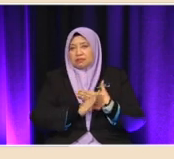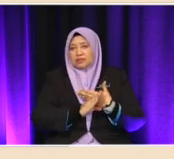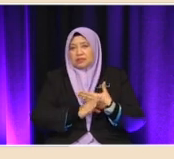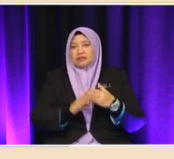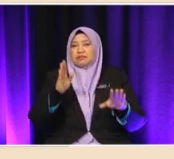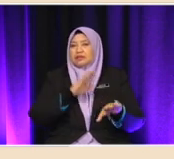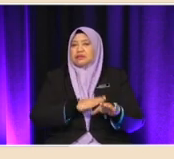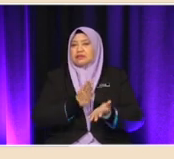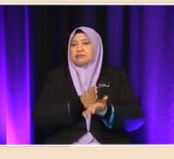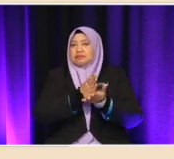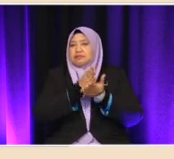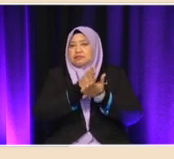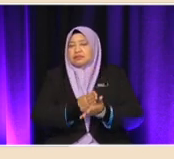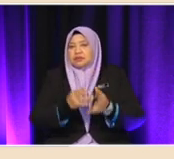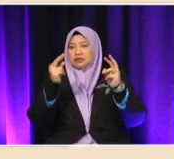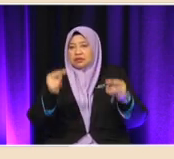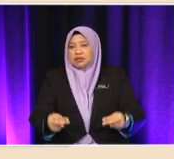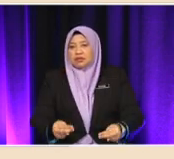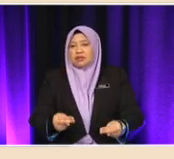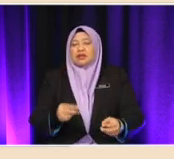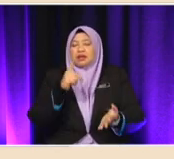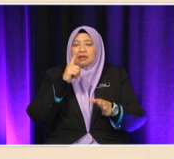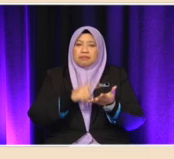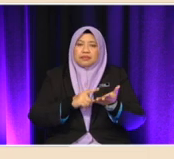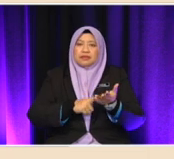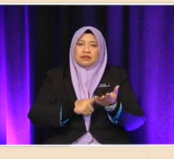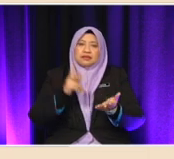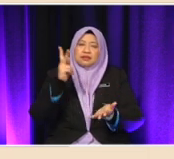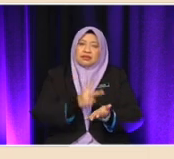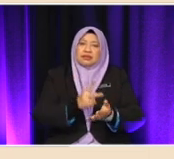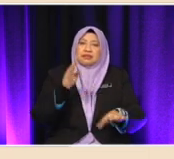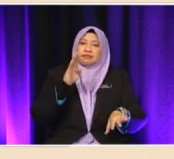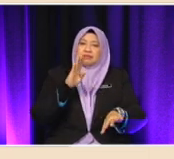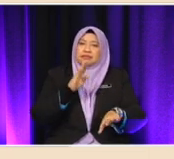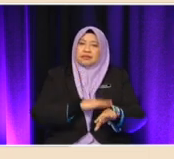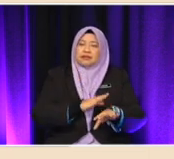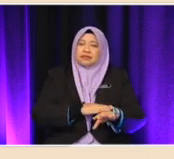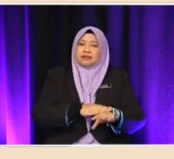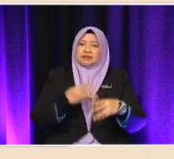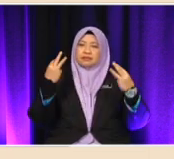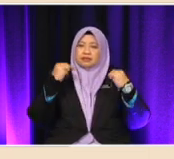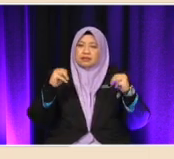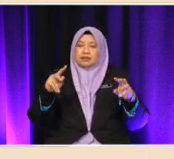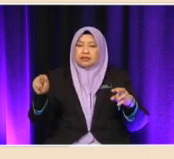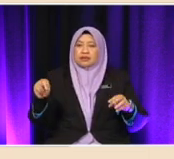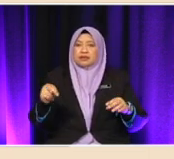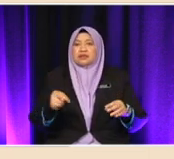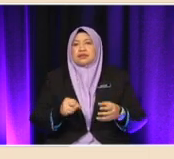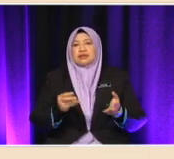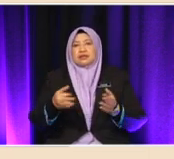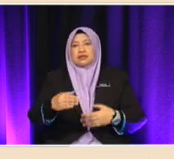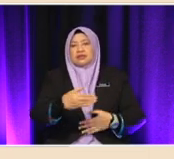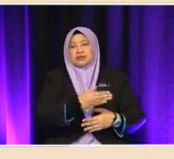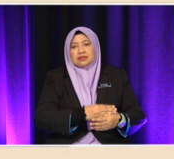Apakah kesan terhadap pasaran ikan Oke harga turun dan quantity bertambah